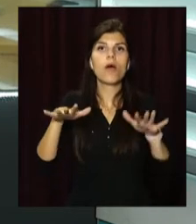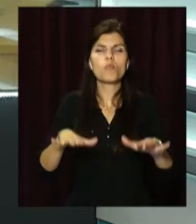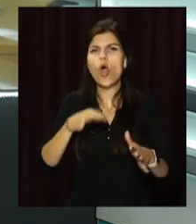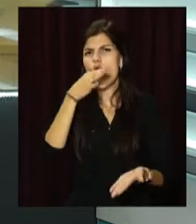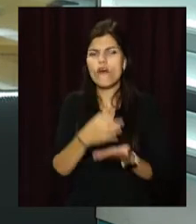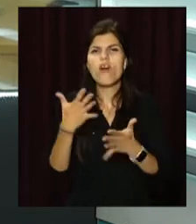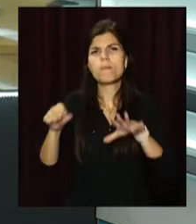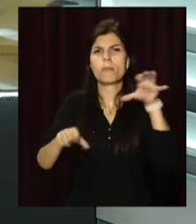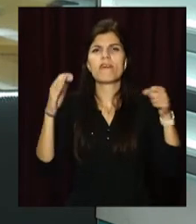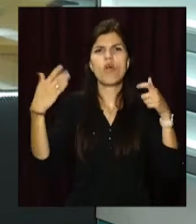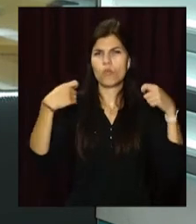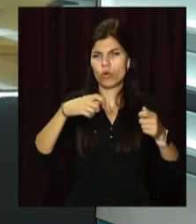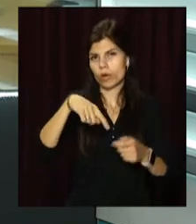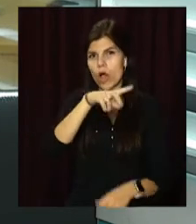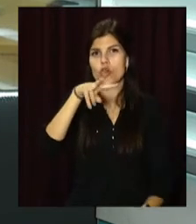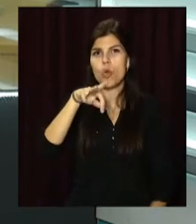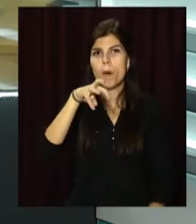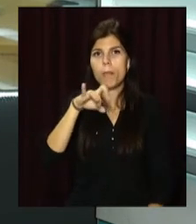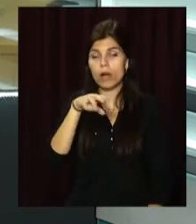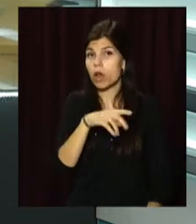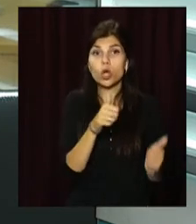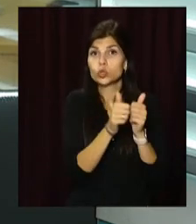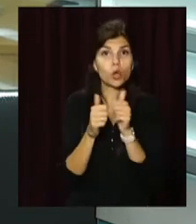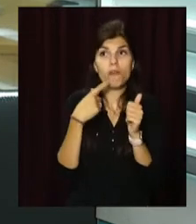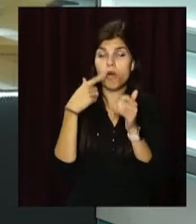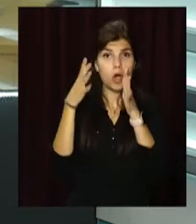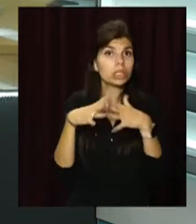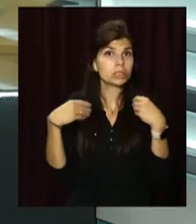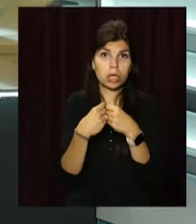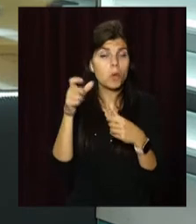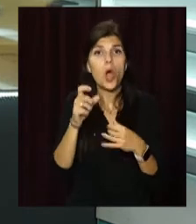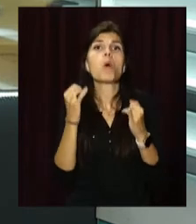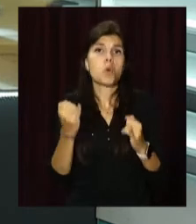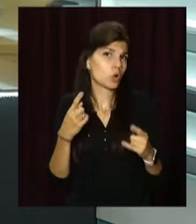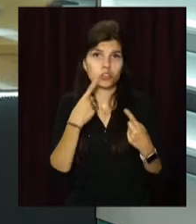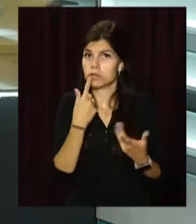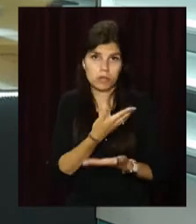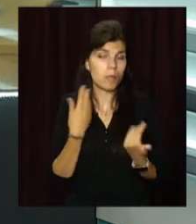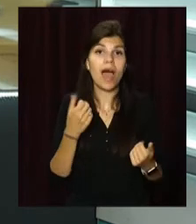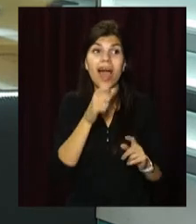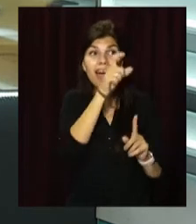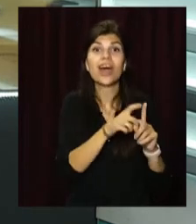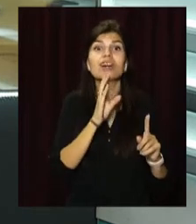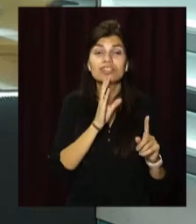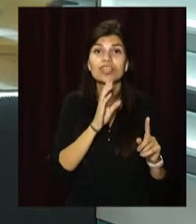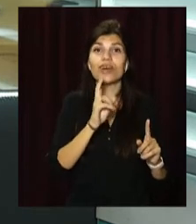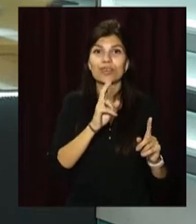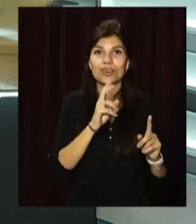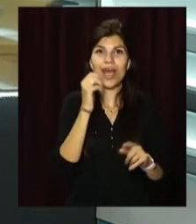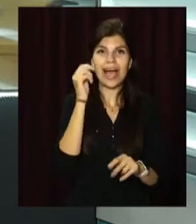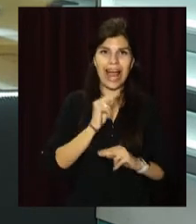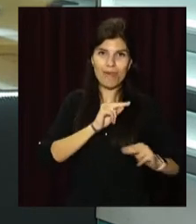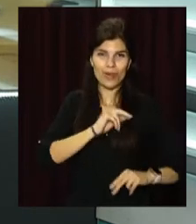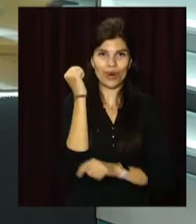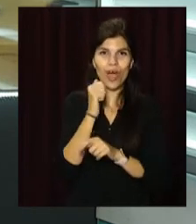ломбардів. Сусіди кажуть, нічого поганого не можуть сказати про родину підозрюваного. А загибла взагалі була зразком помічниці